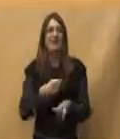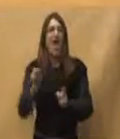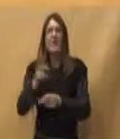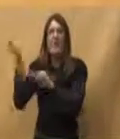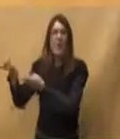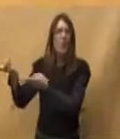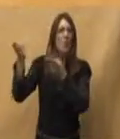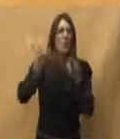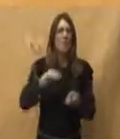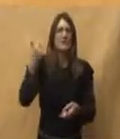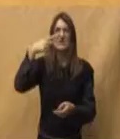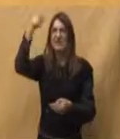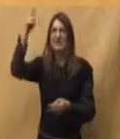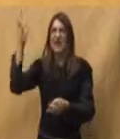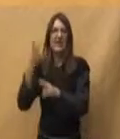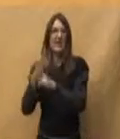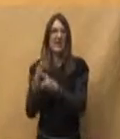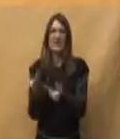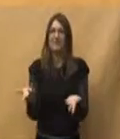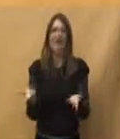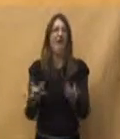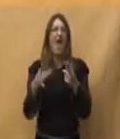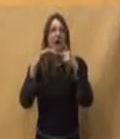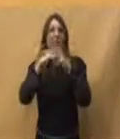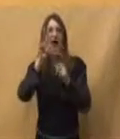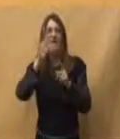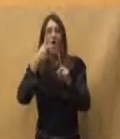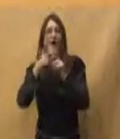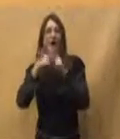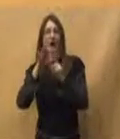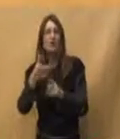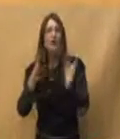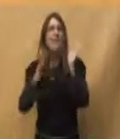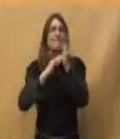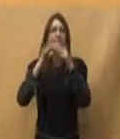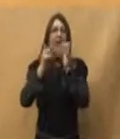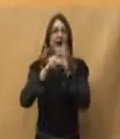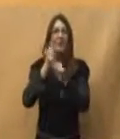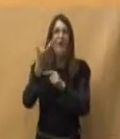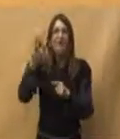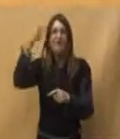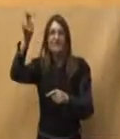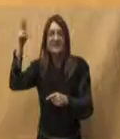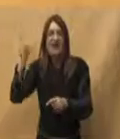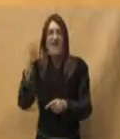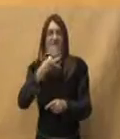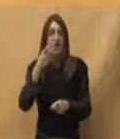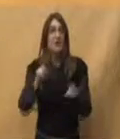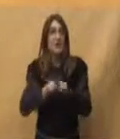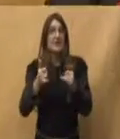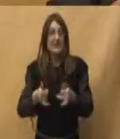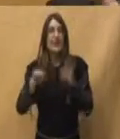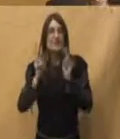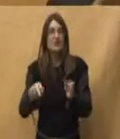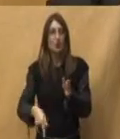uvezemo tamo iz Himalaja ili ne znam od kuda. Avokado, mango. Što bi vi to namarili? I drugo, egzotično voće stoji sad i nama na